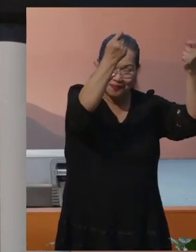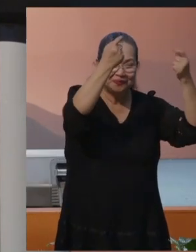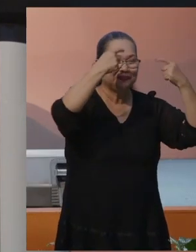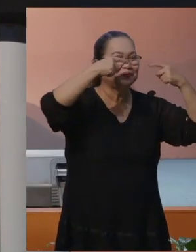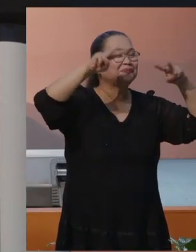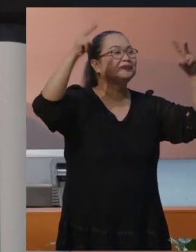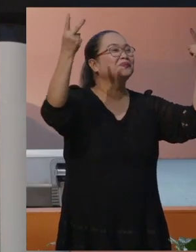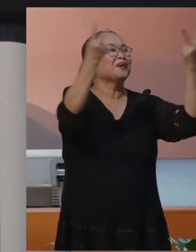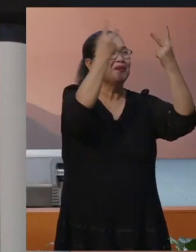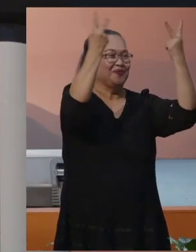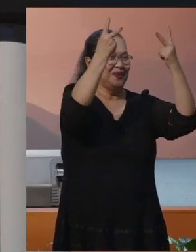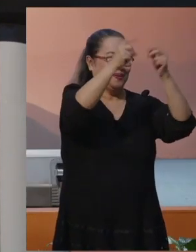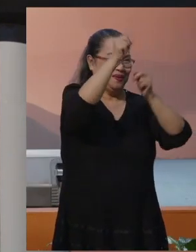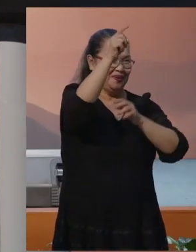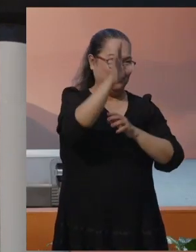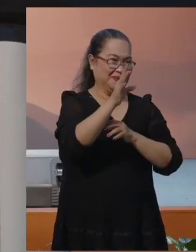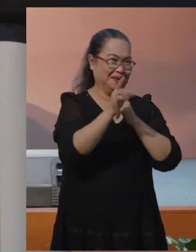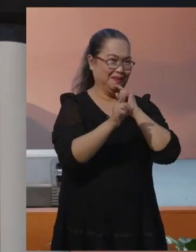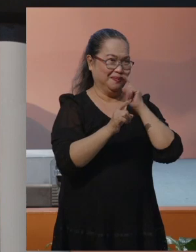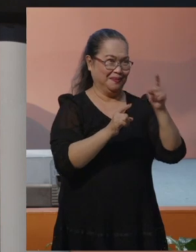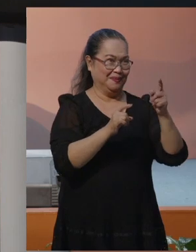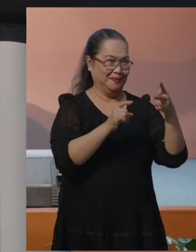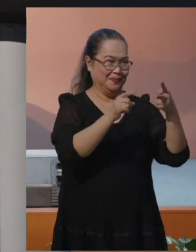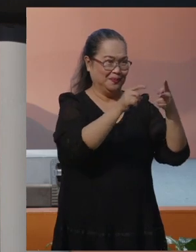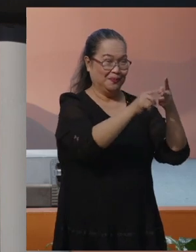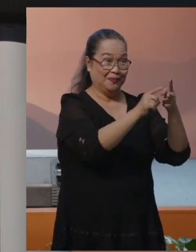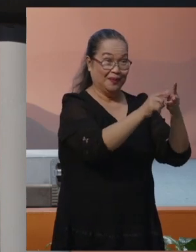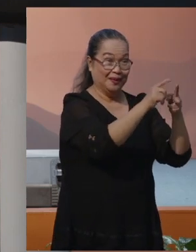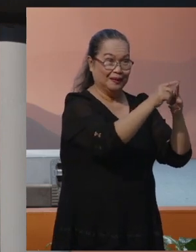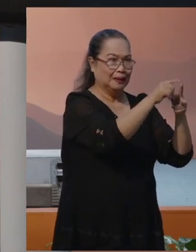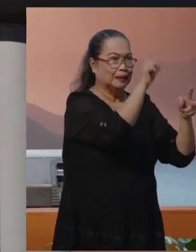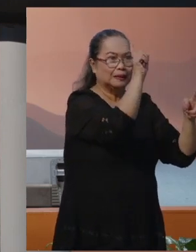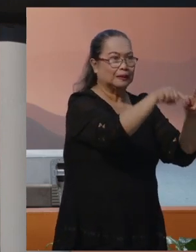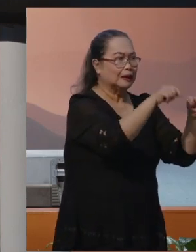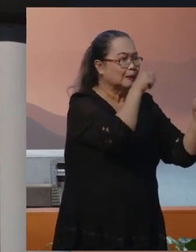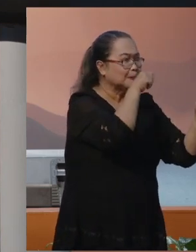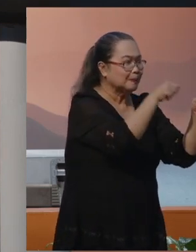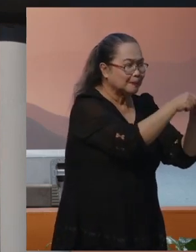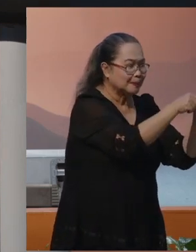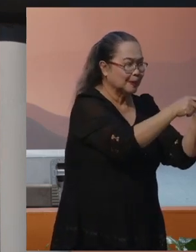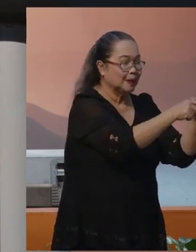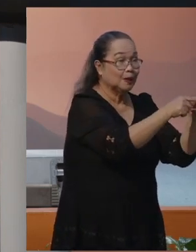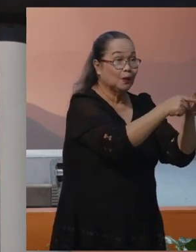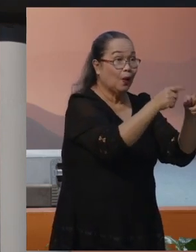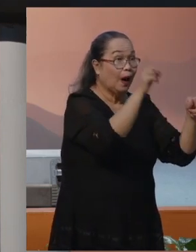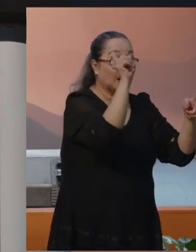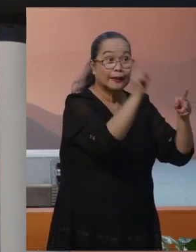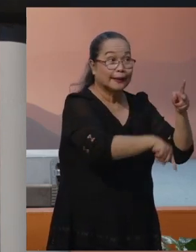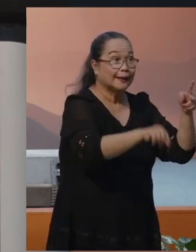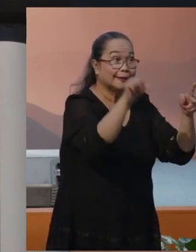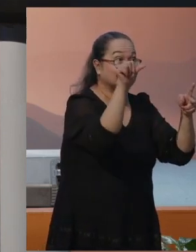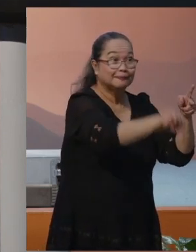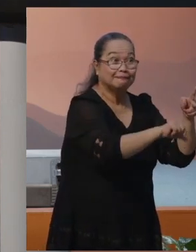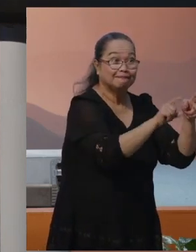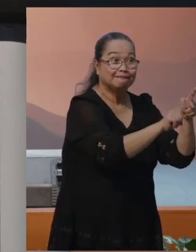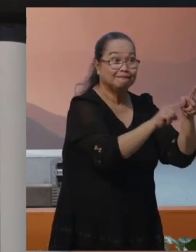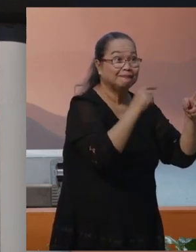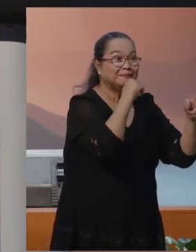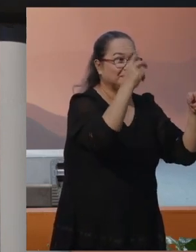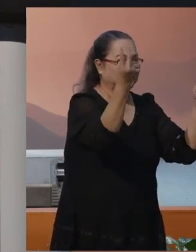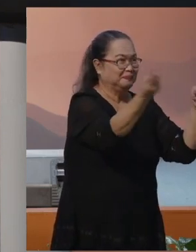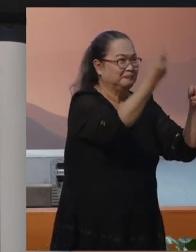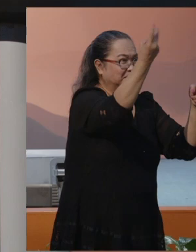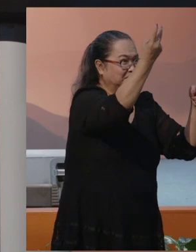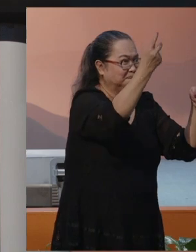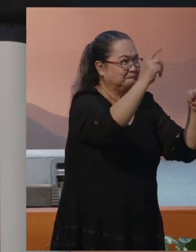verses 19 to 21. Ang dapat lang natin makita doon, for the Lord your God has given them into your hand.